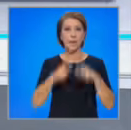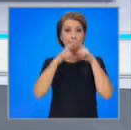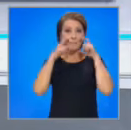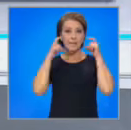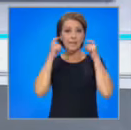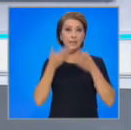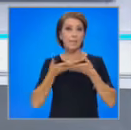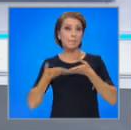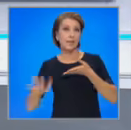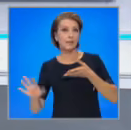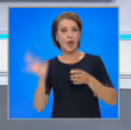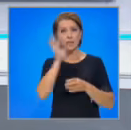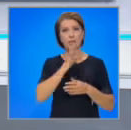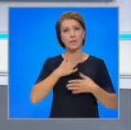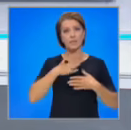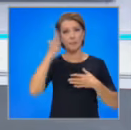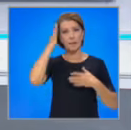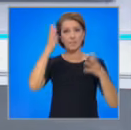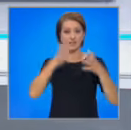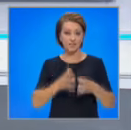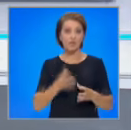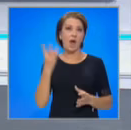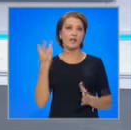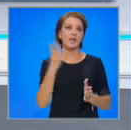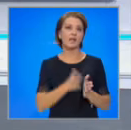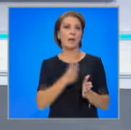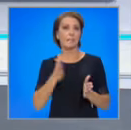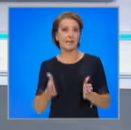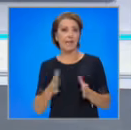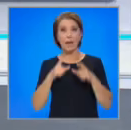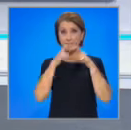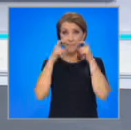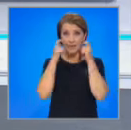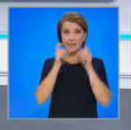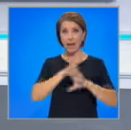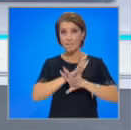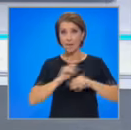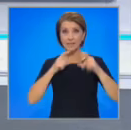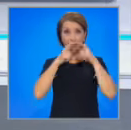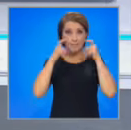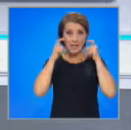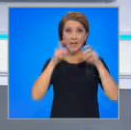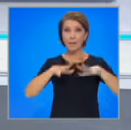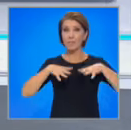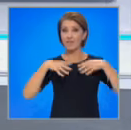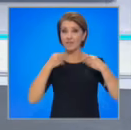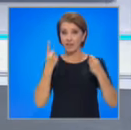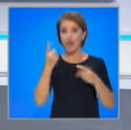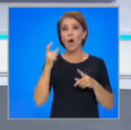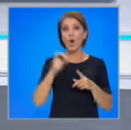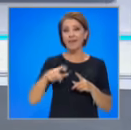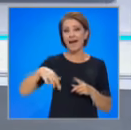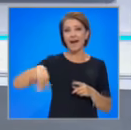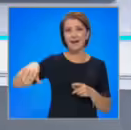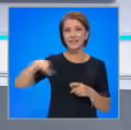Маските паднаха. Няма да има правителство с третия мандат. С маски или без маски в парламента отрези изненадаха депутатите